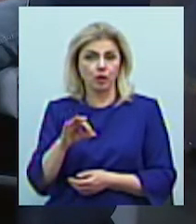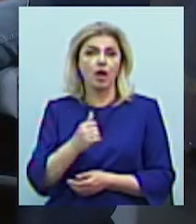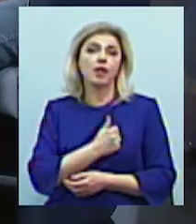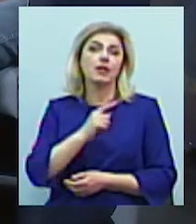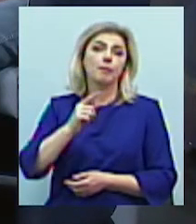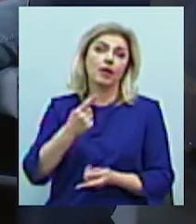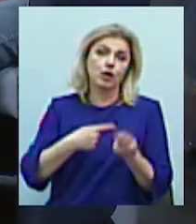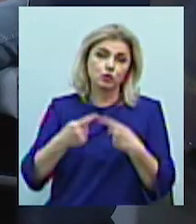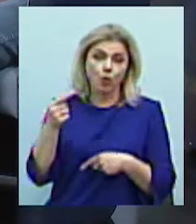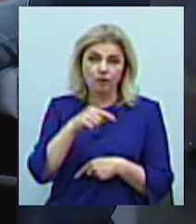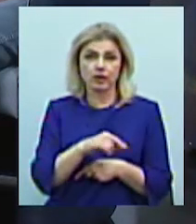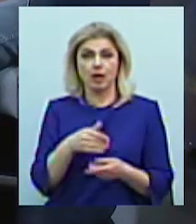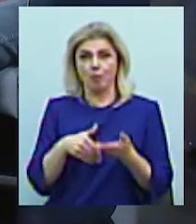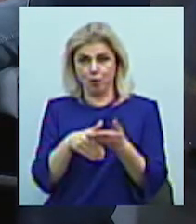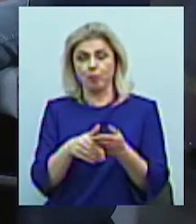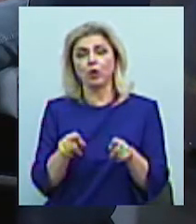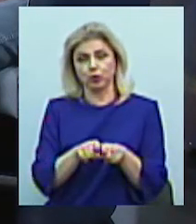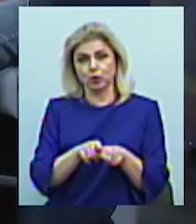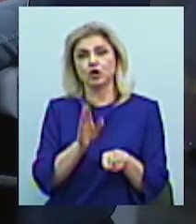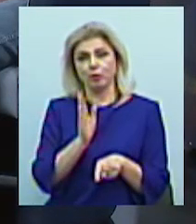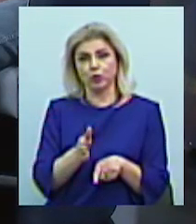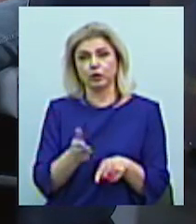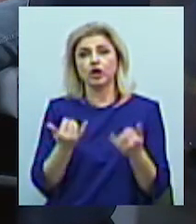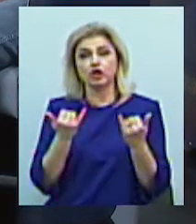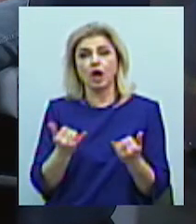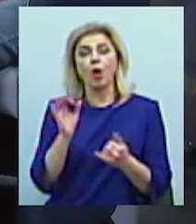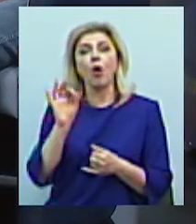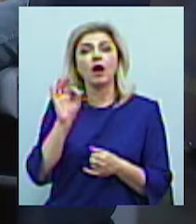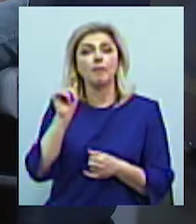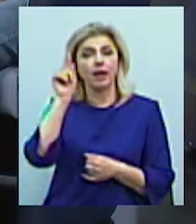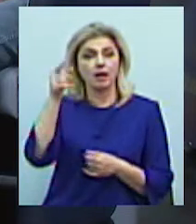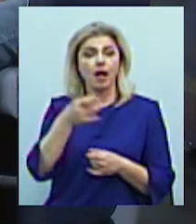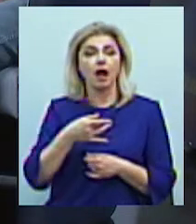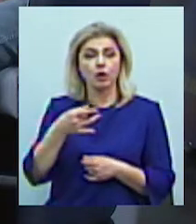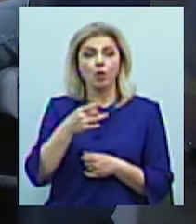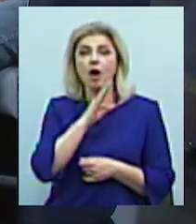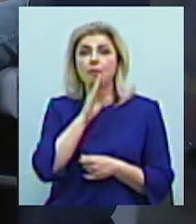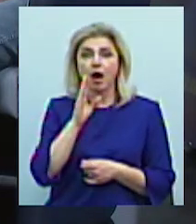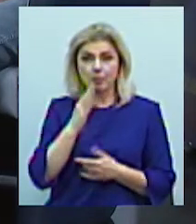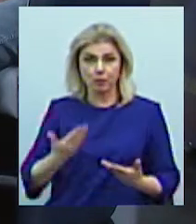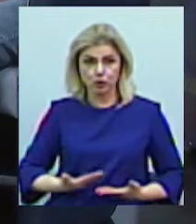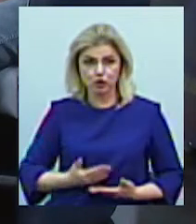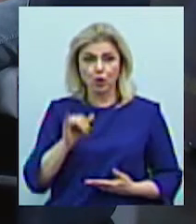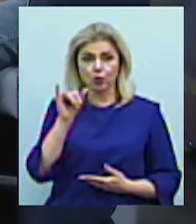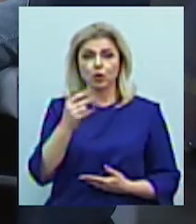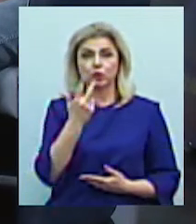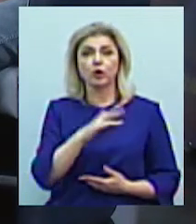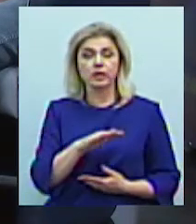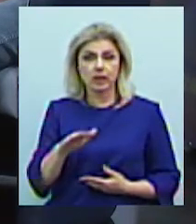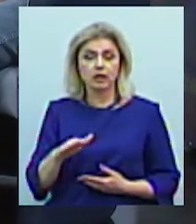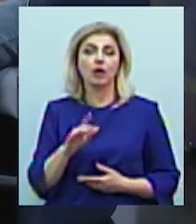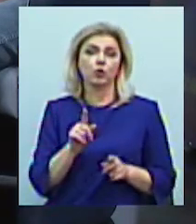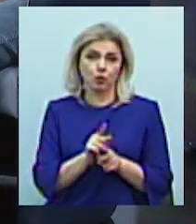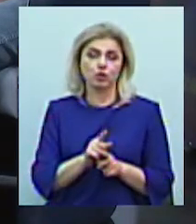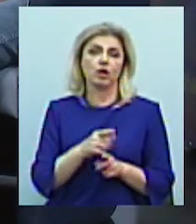демобилизованных, я оказываю им помощь, и поэтому тоже буду. Даже вот сейчас в Карабинном районе мама проживает, у нее трое детей, они в школу ходят, она тоже выразила